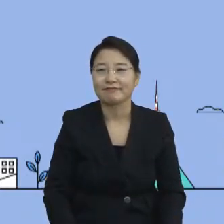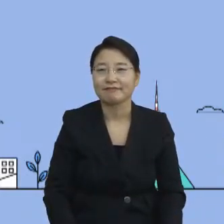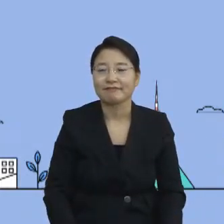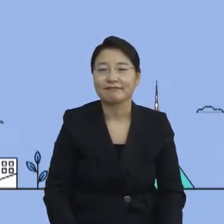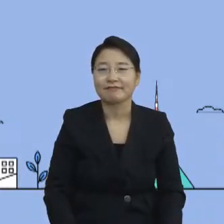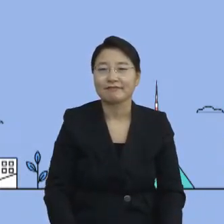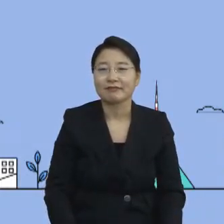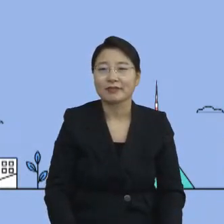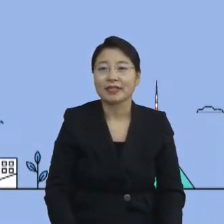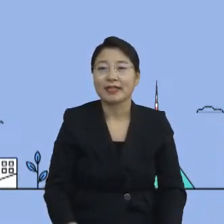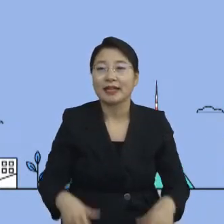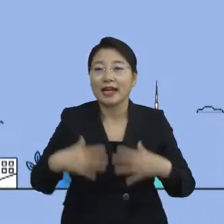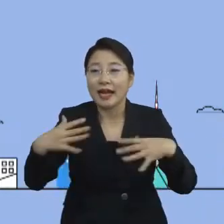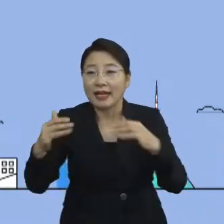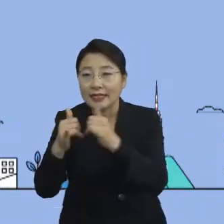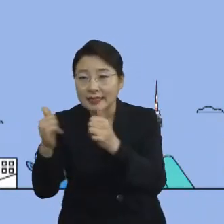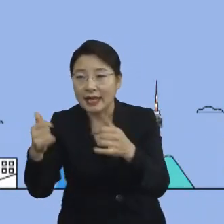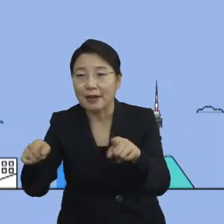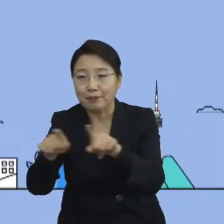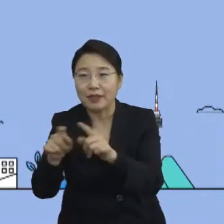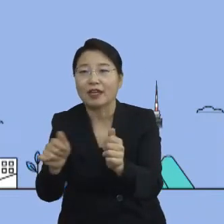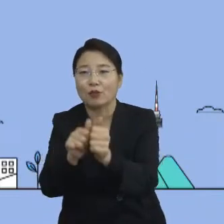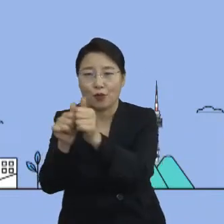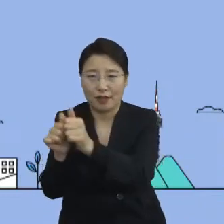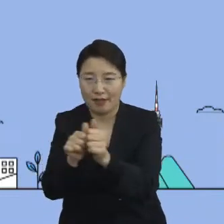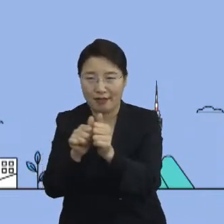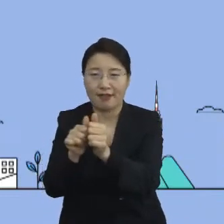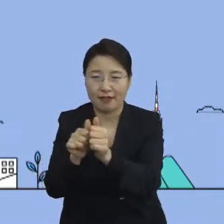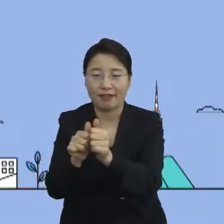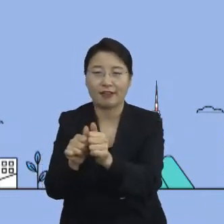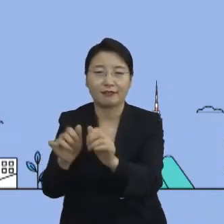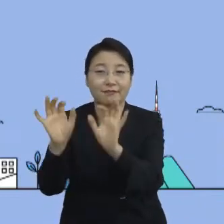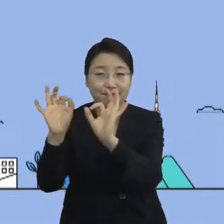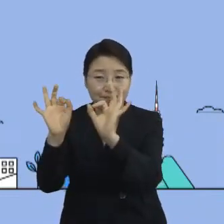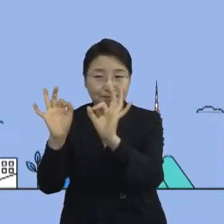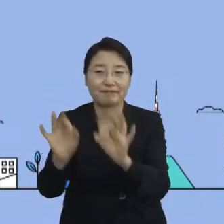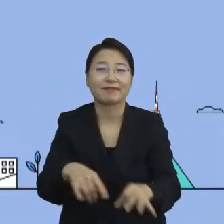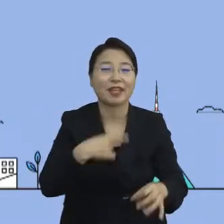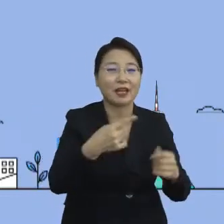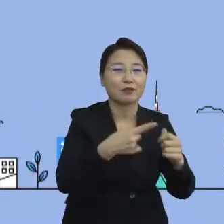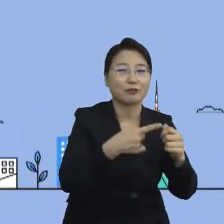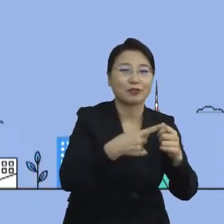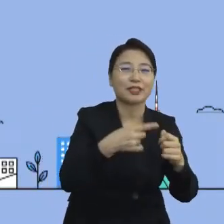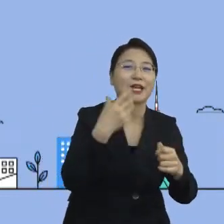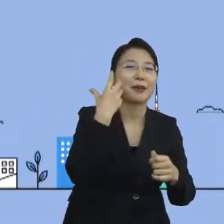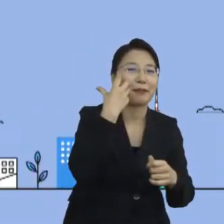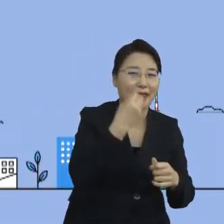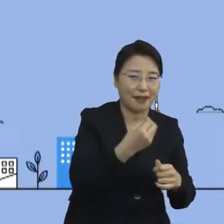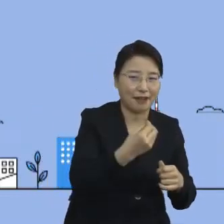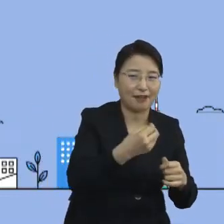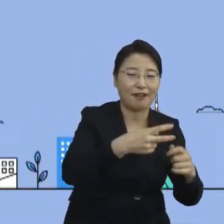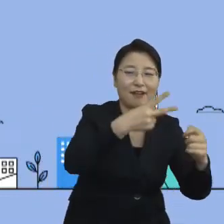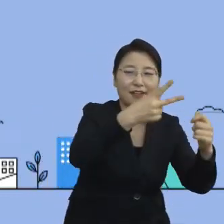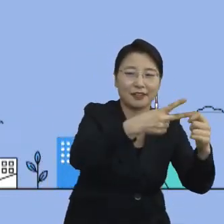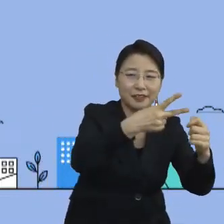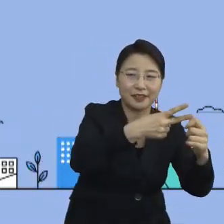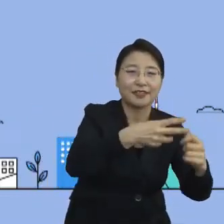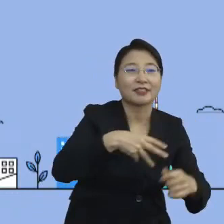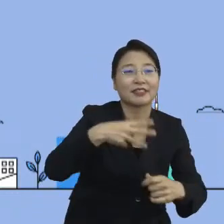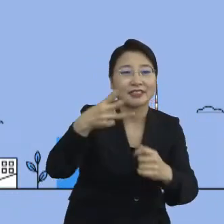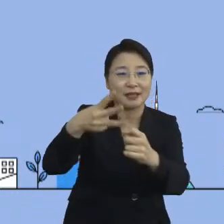자, 이제 약자와의 동행 부분이 전반부고요. 매력 부분이 후반부입니다. 그리고 마지막에 동대문 관련